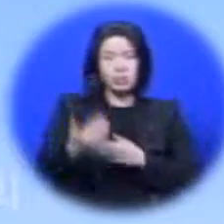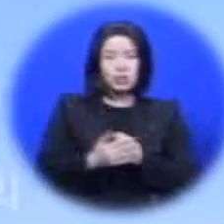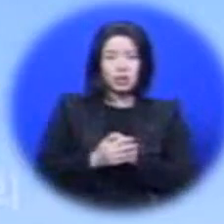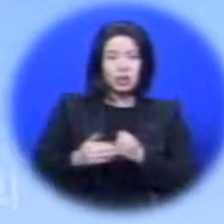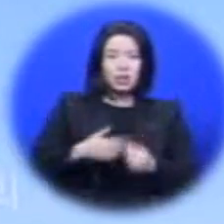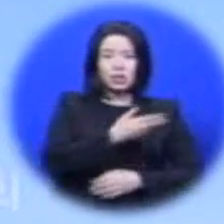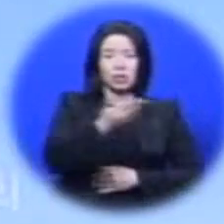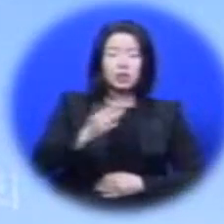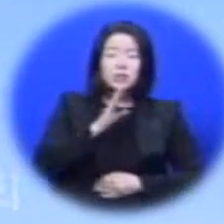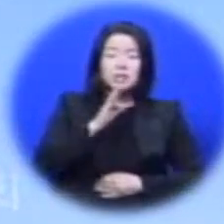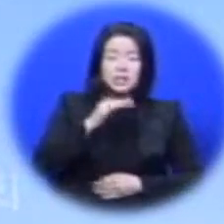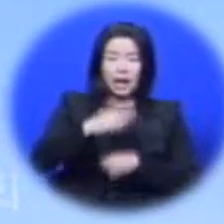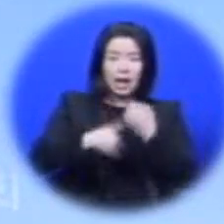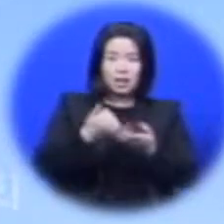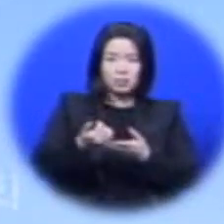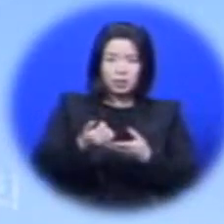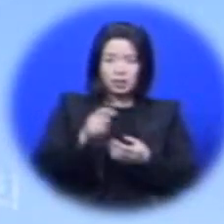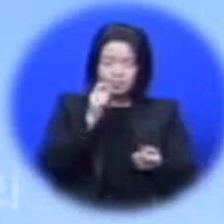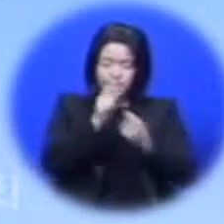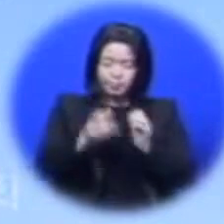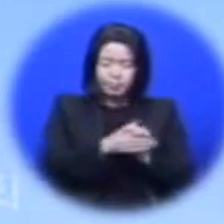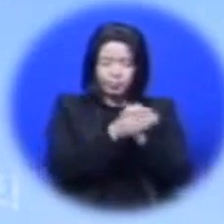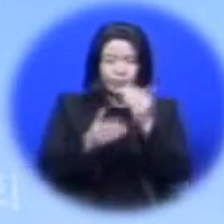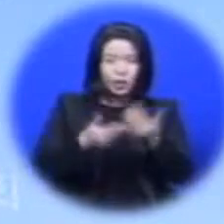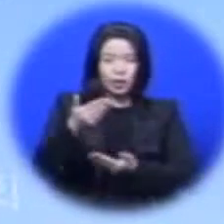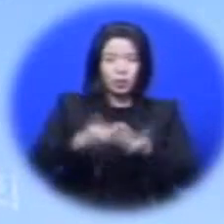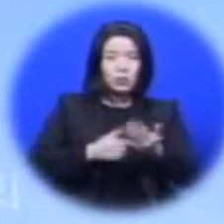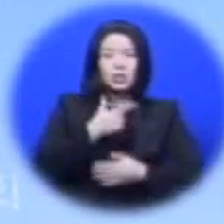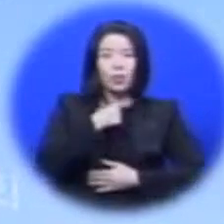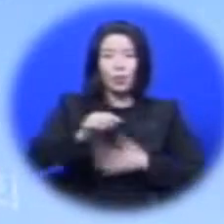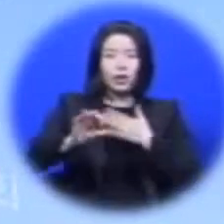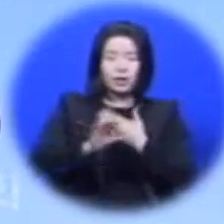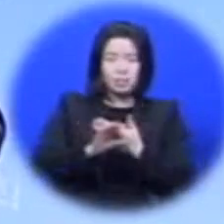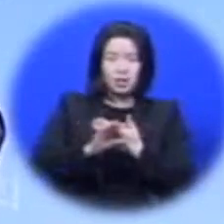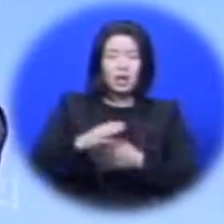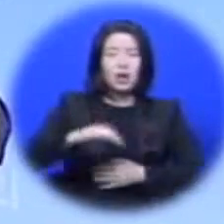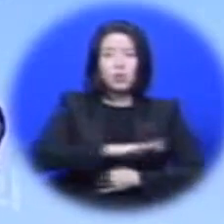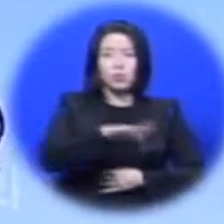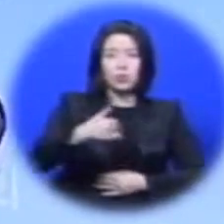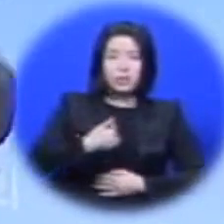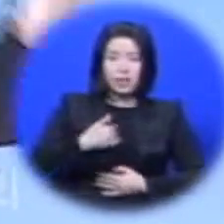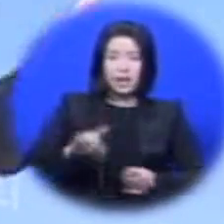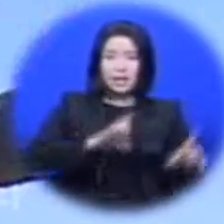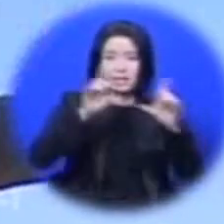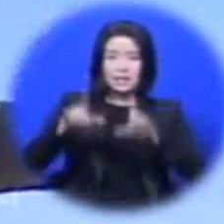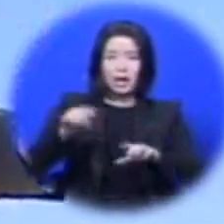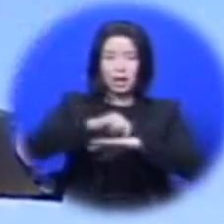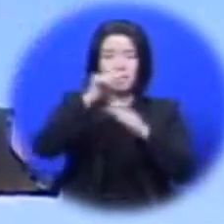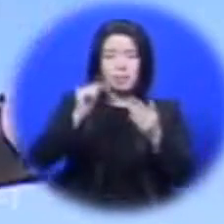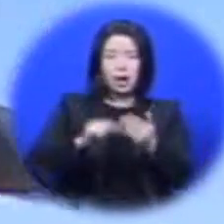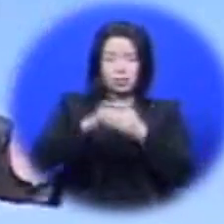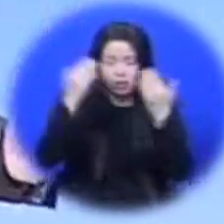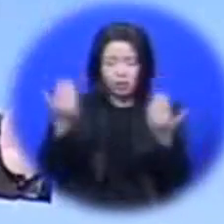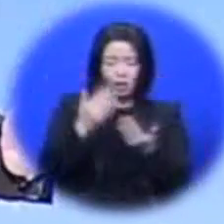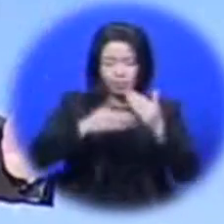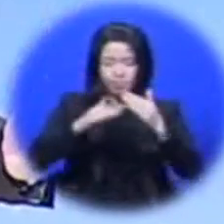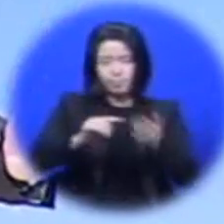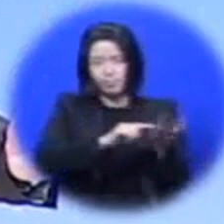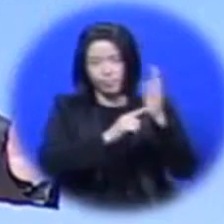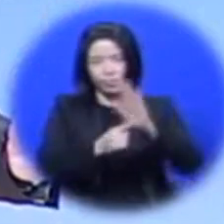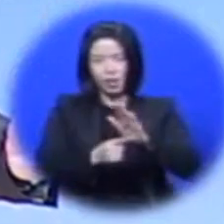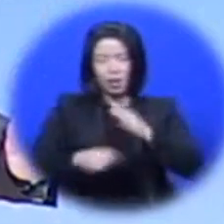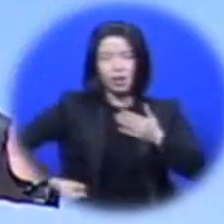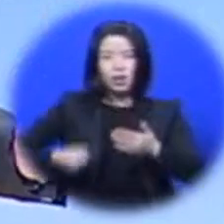여러분이 정말 하나님과 친밀한 교제를 원한다면 그러면 우리는 내 삶과 마음을 다 공개하고 살 결단을 해야